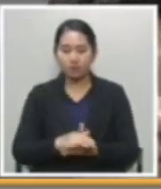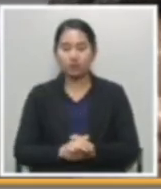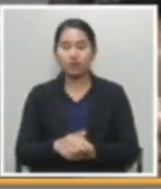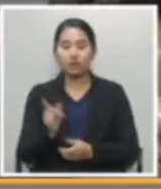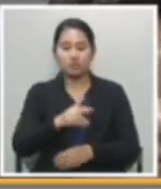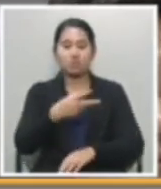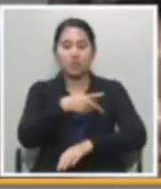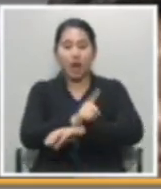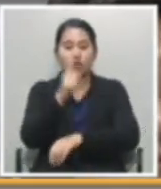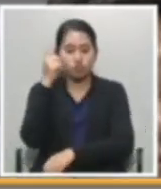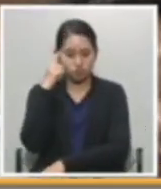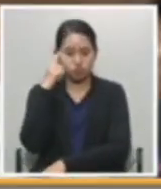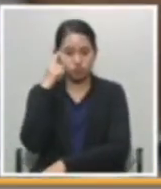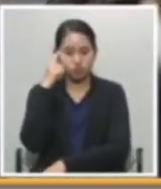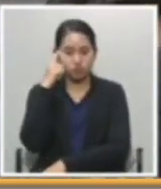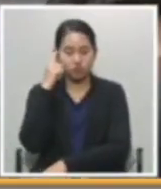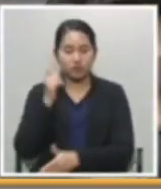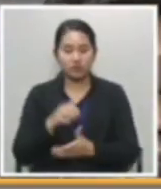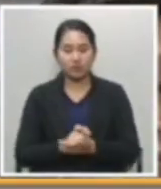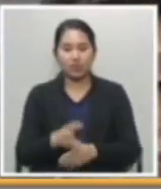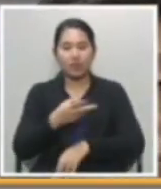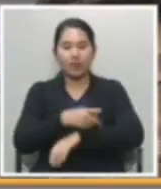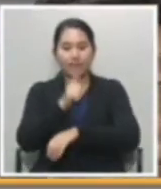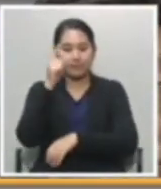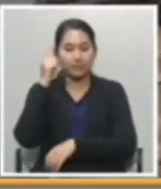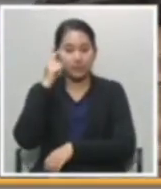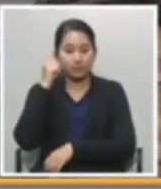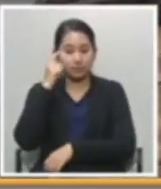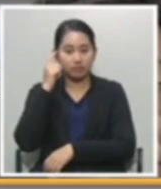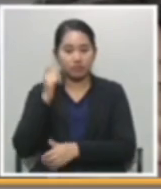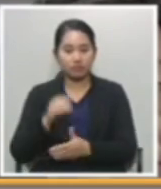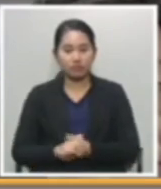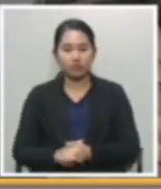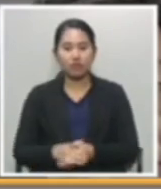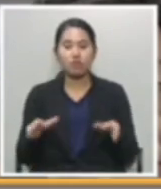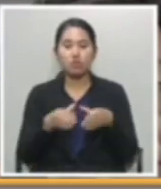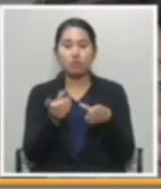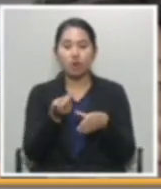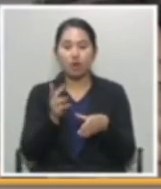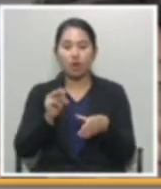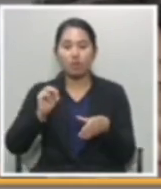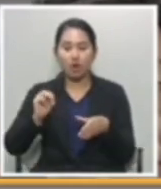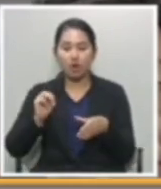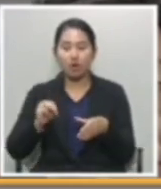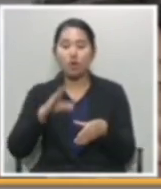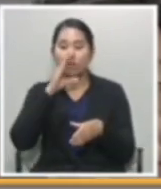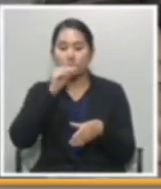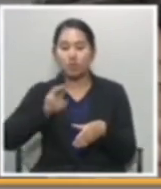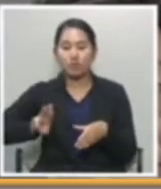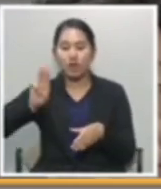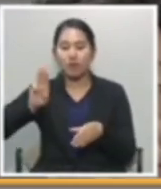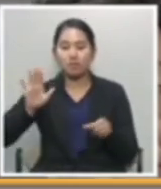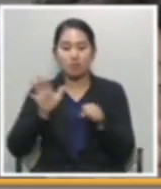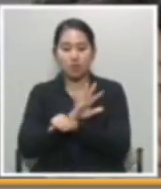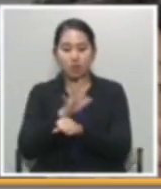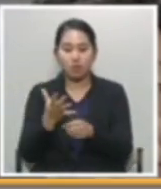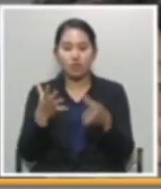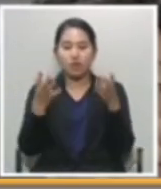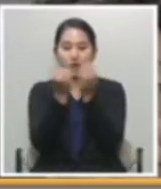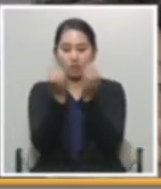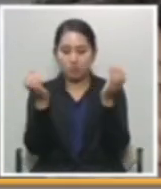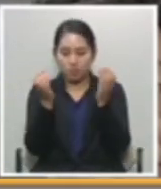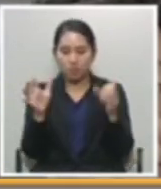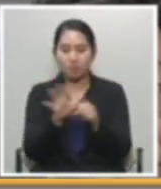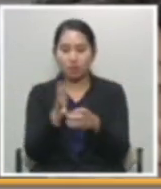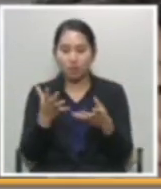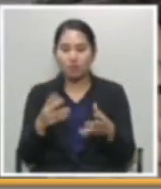านก็รู้ว่าคณะมนตรีถวายสัตว์ไม่ครบถ้วนถูกต้องไม่เป็นไปตามรัฐธรรมนูญยังปฏิบัติห